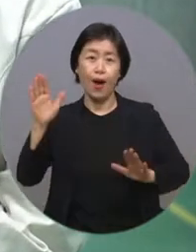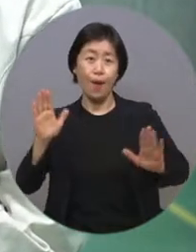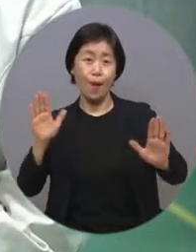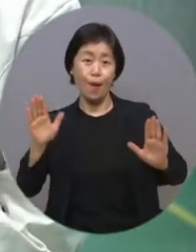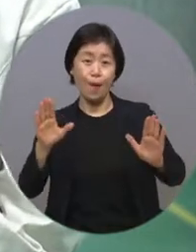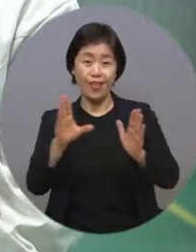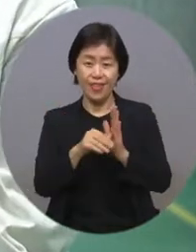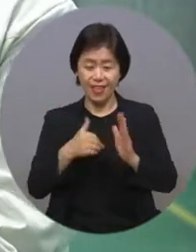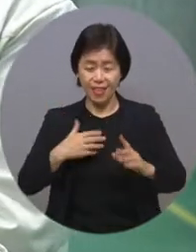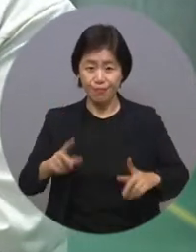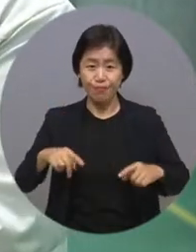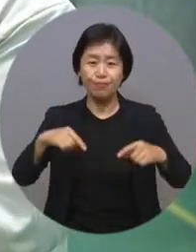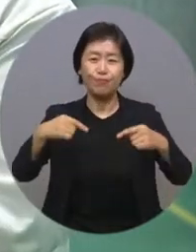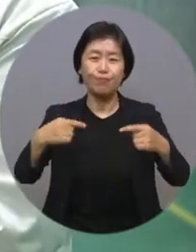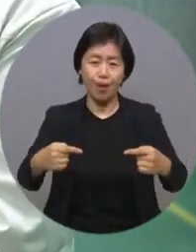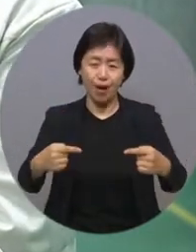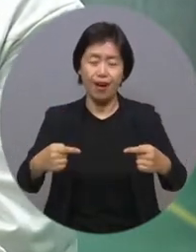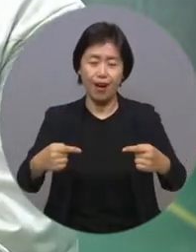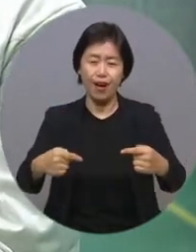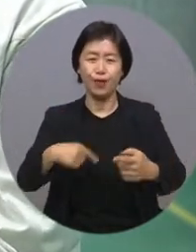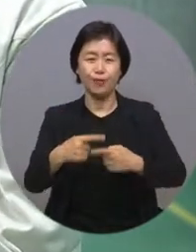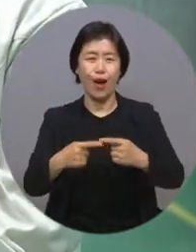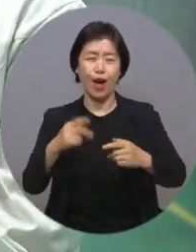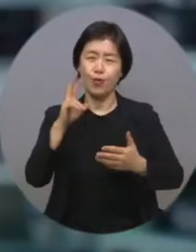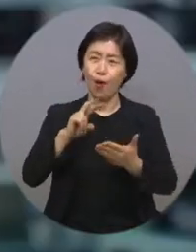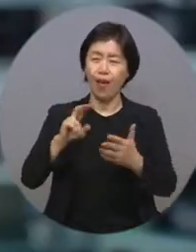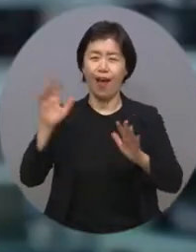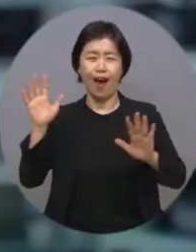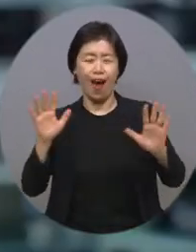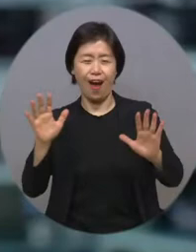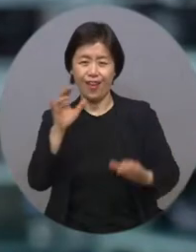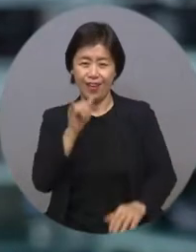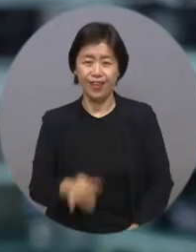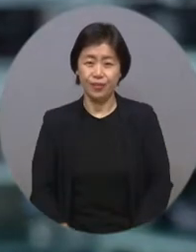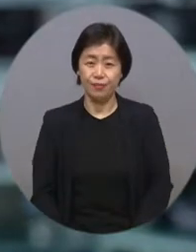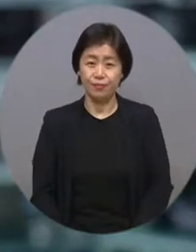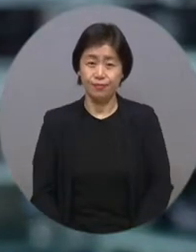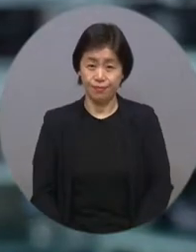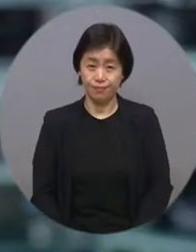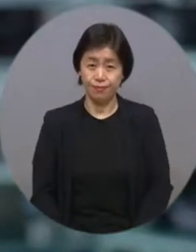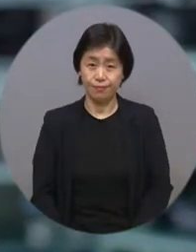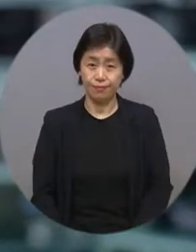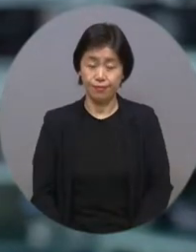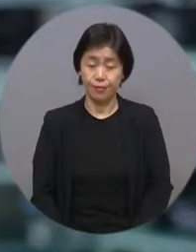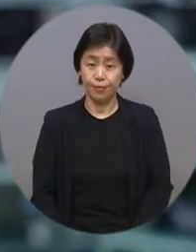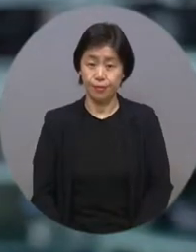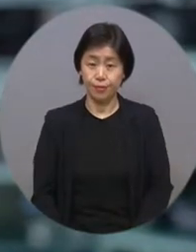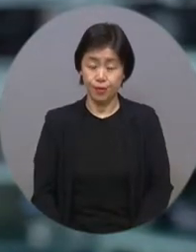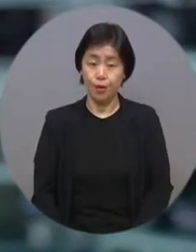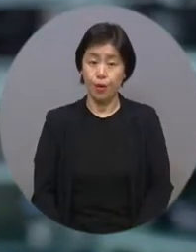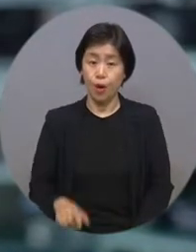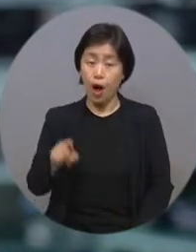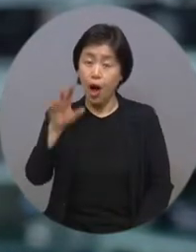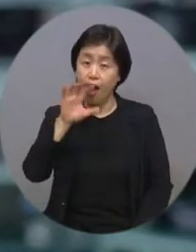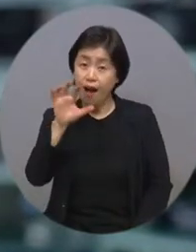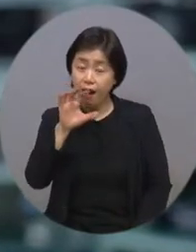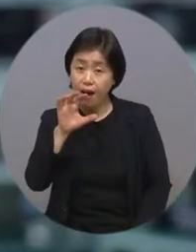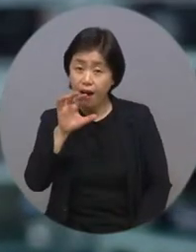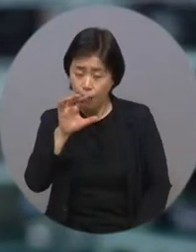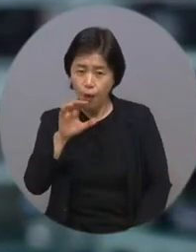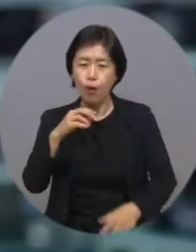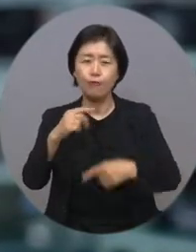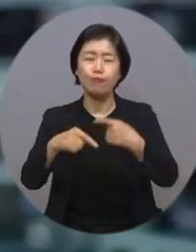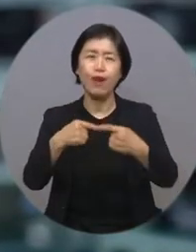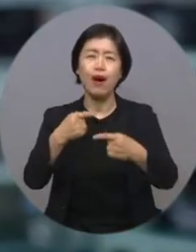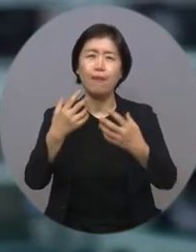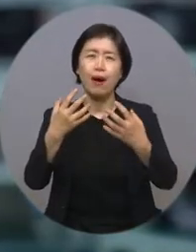이제 참여해서 수화 공연을 하게 됐었어요. 이제 공연을 해서 하다 보니까 이제 수화를 더 많이 배울 수